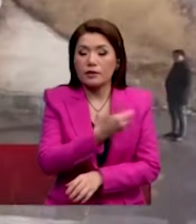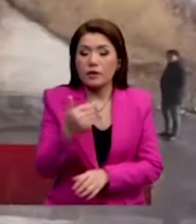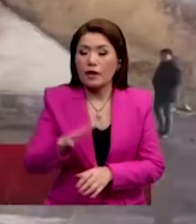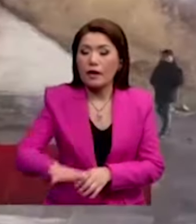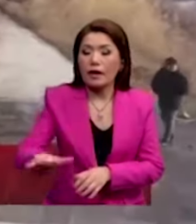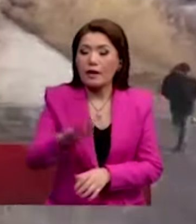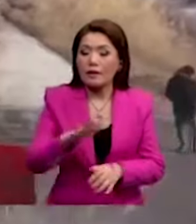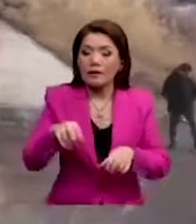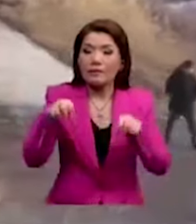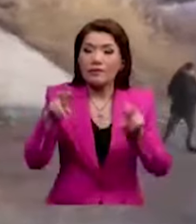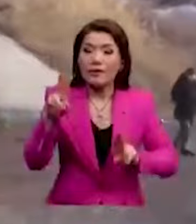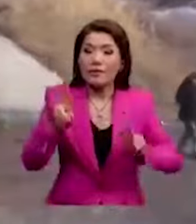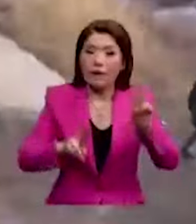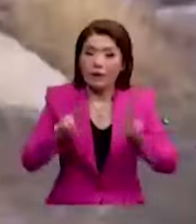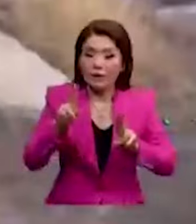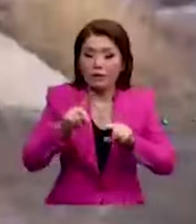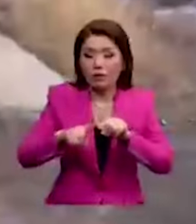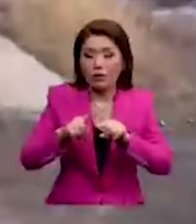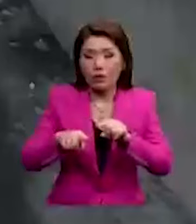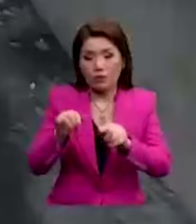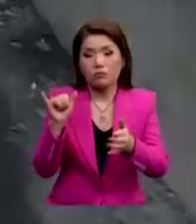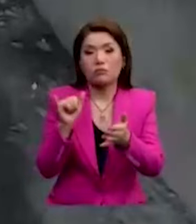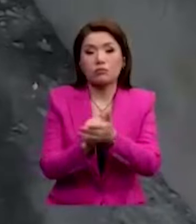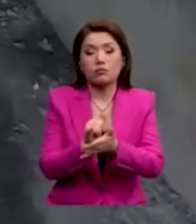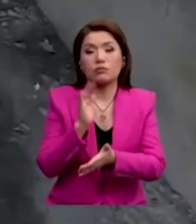аумаққа орнатылуы тиіс арнай белгілер таяуда